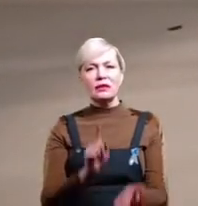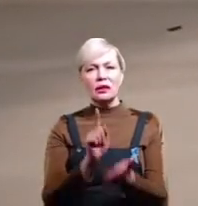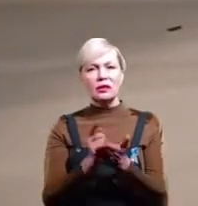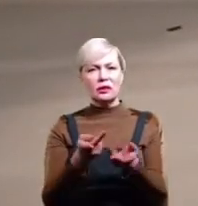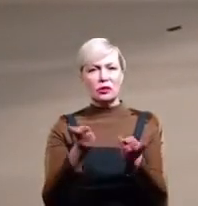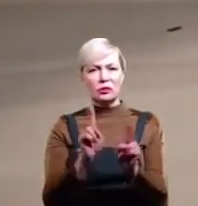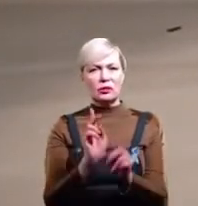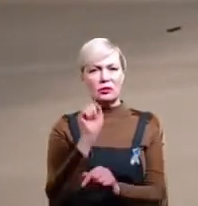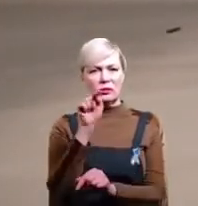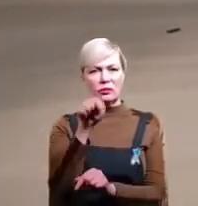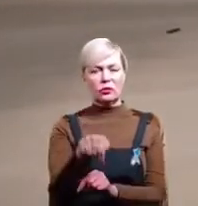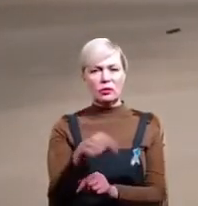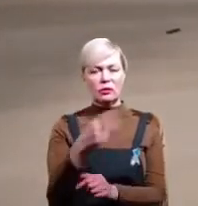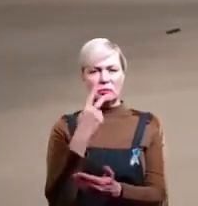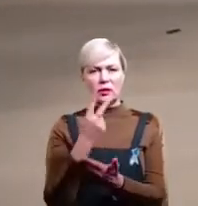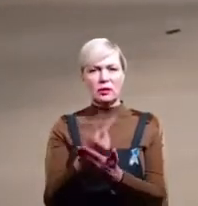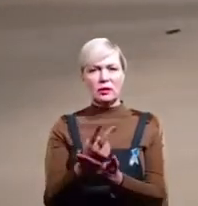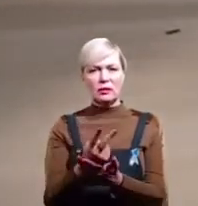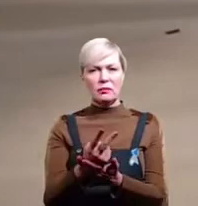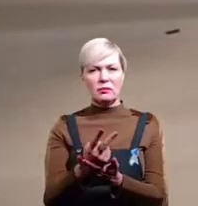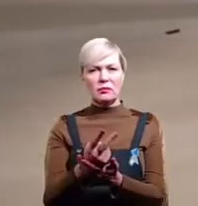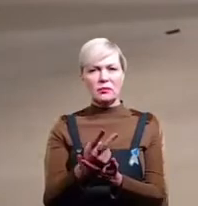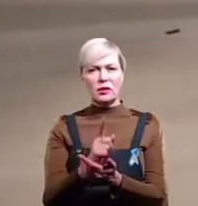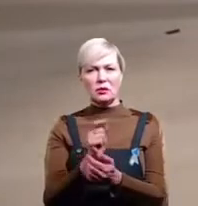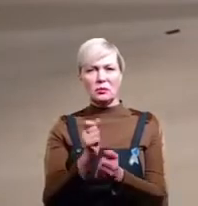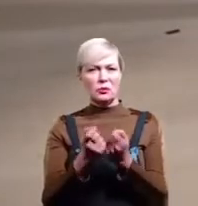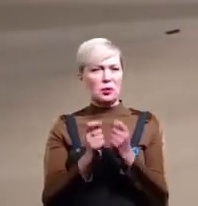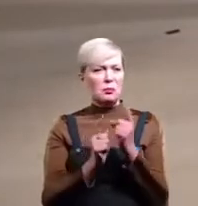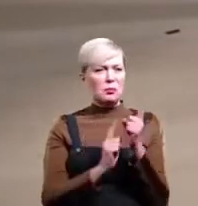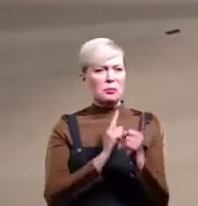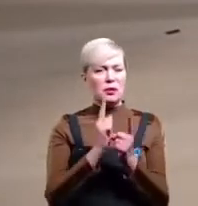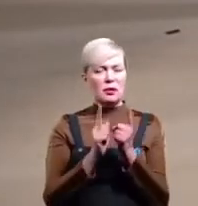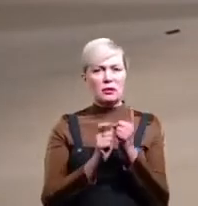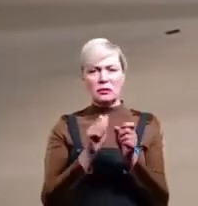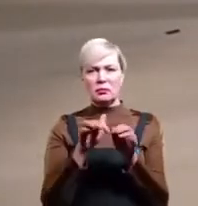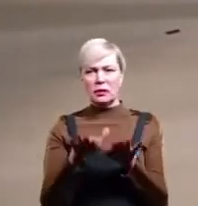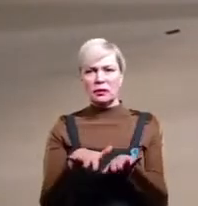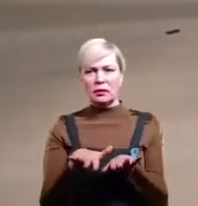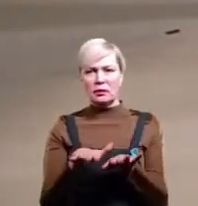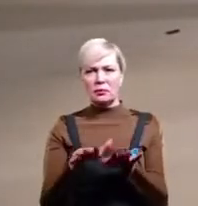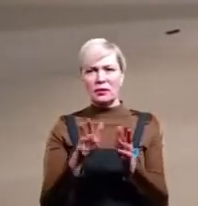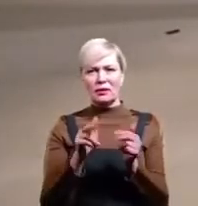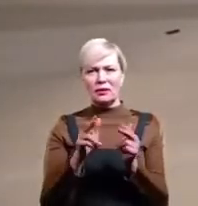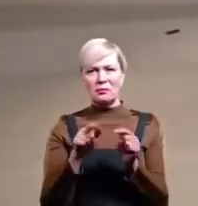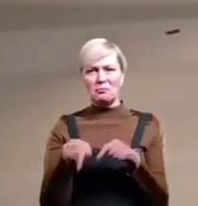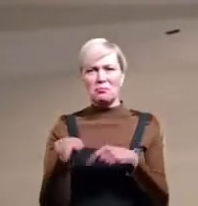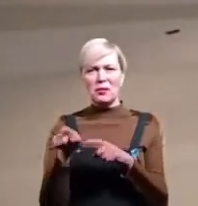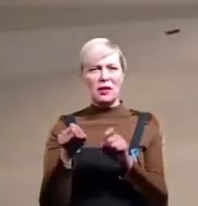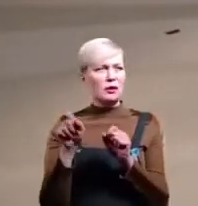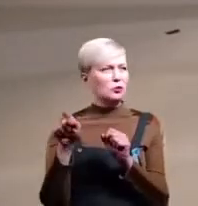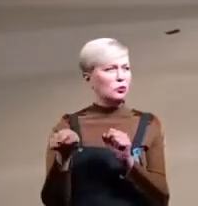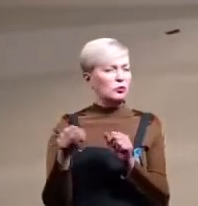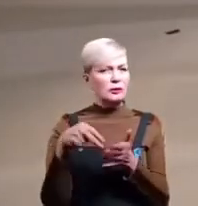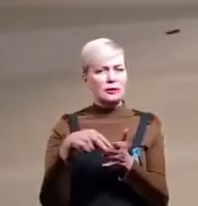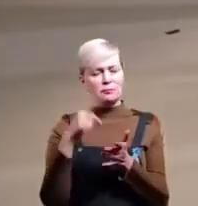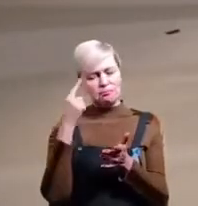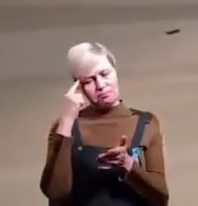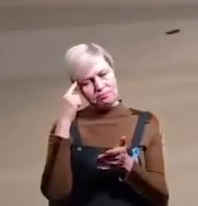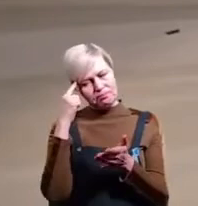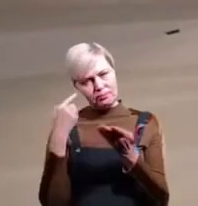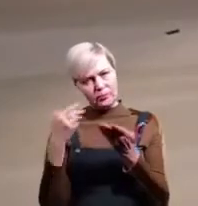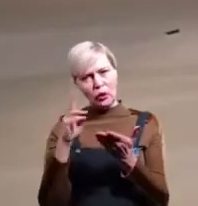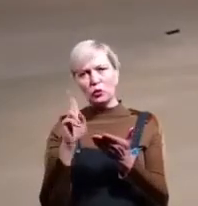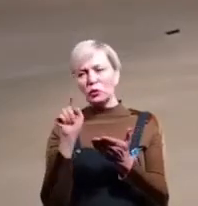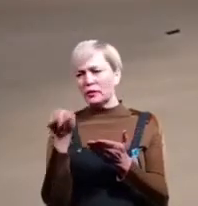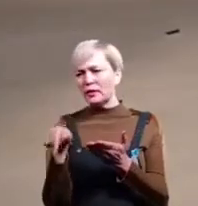Да. Чтобы поменяться местами. Ну да, бег, бег. Ты же стоишь здесь. Кто здесь стоит?